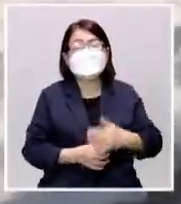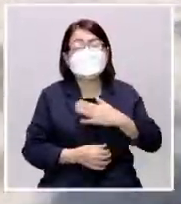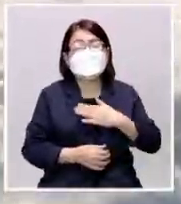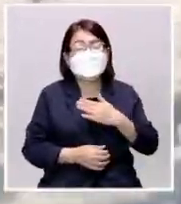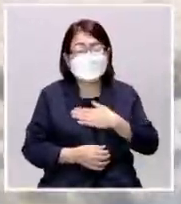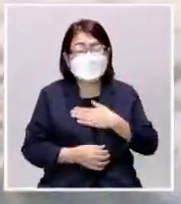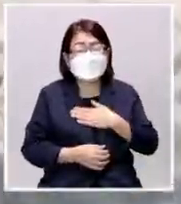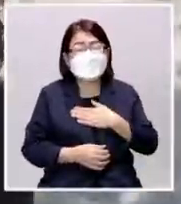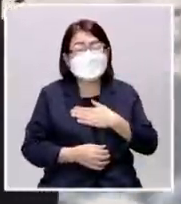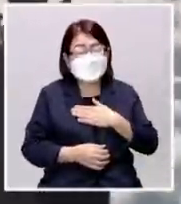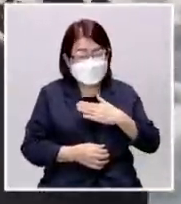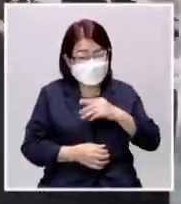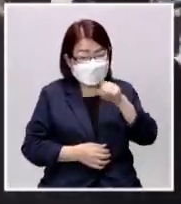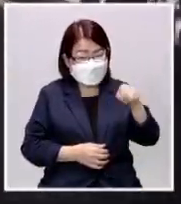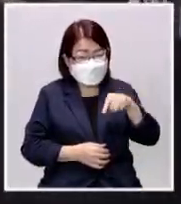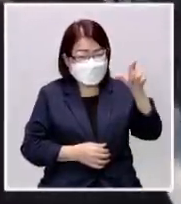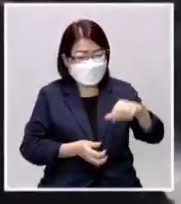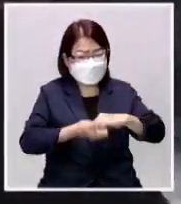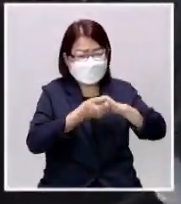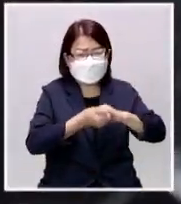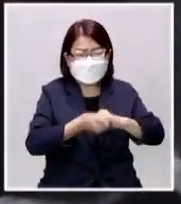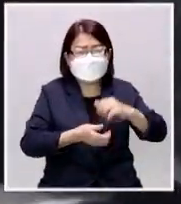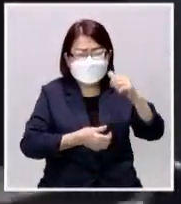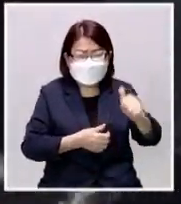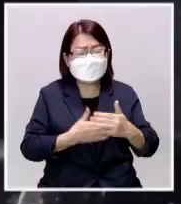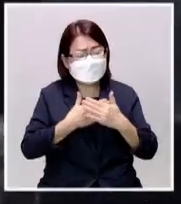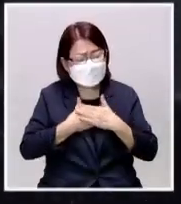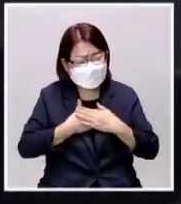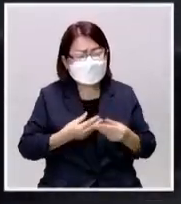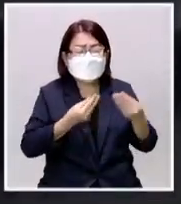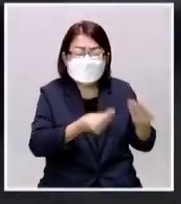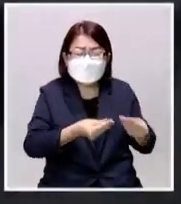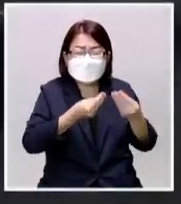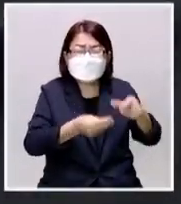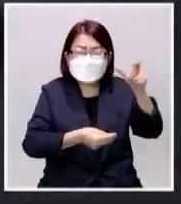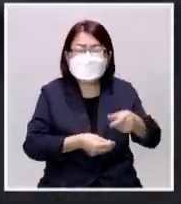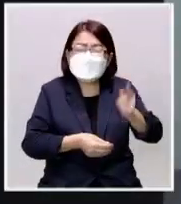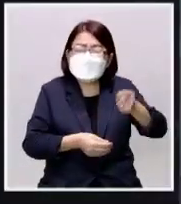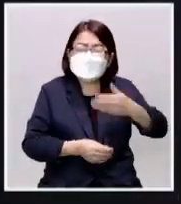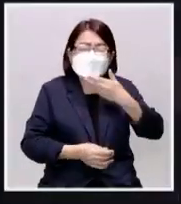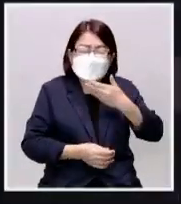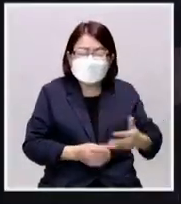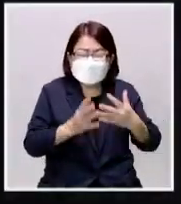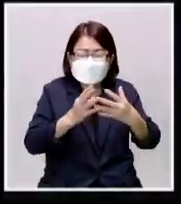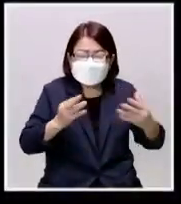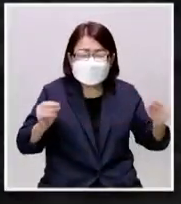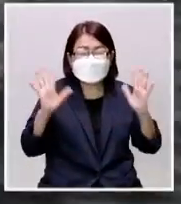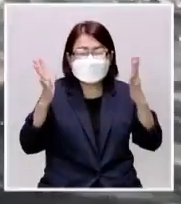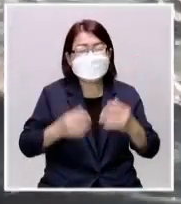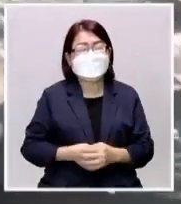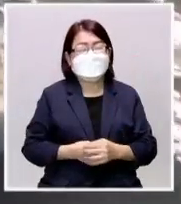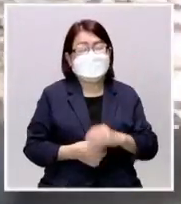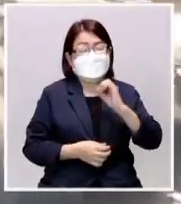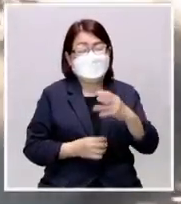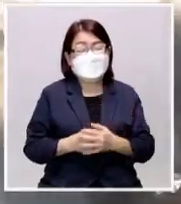เราappe alsoัพันธรรมua Powercare variantนั้นจะไม่มวันหมดไปในจรสับอกนะคะว่